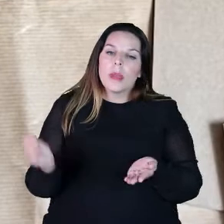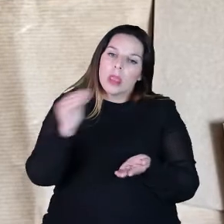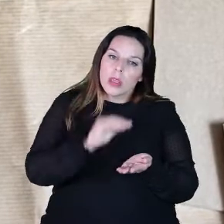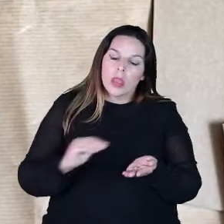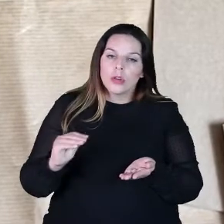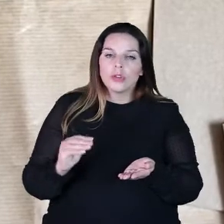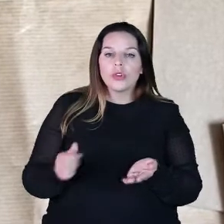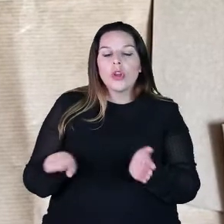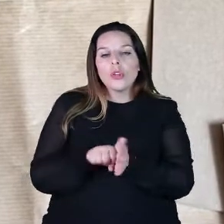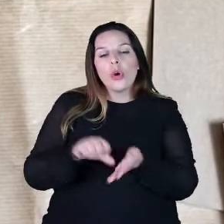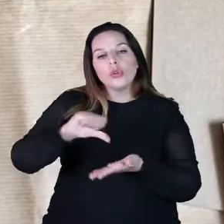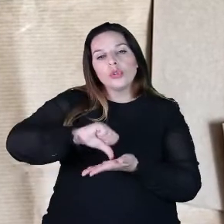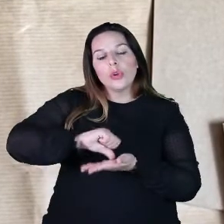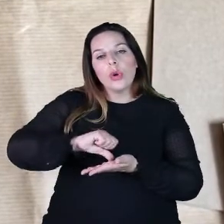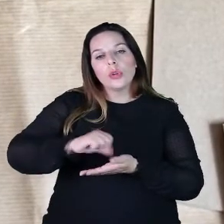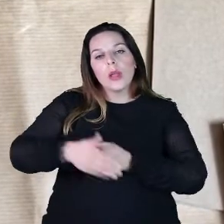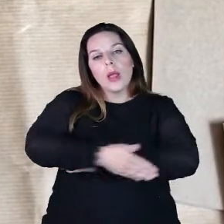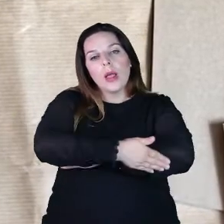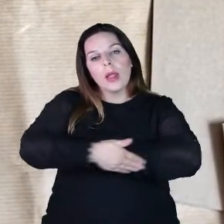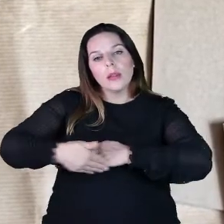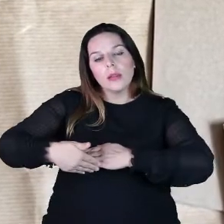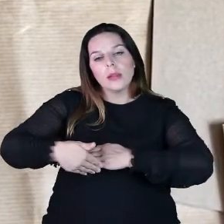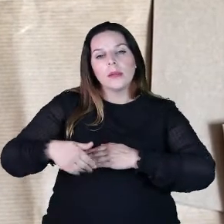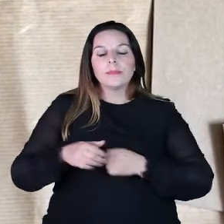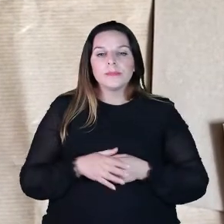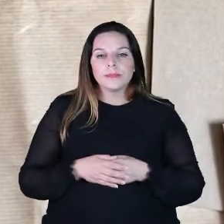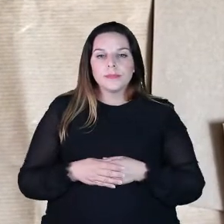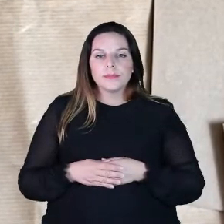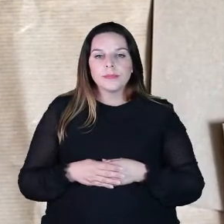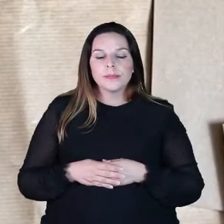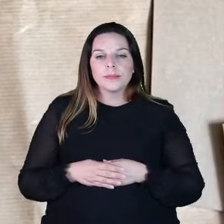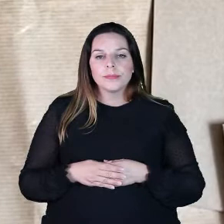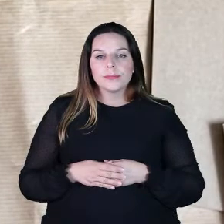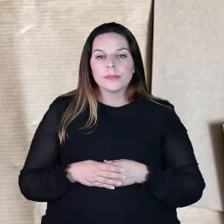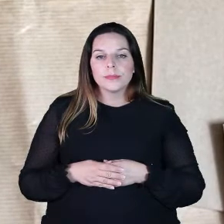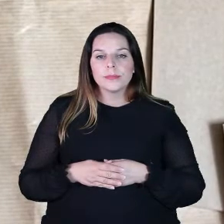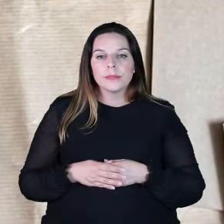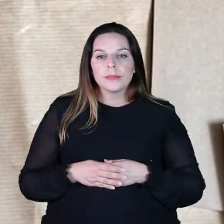linii środkowej, tak żeby końcówka